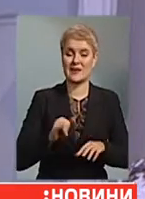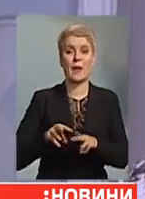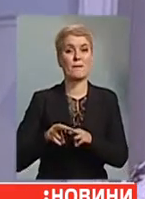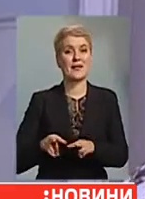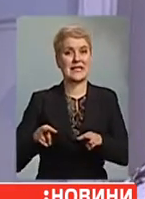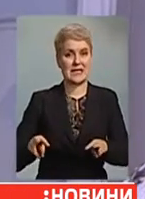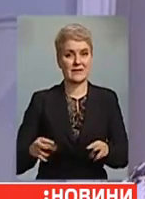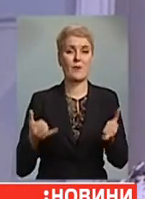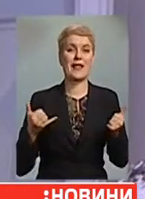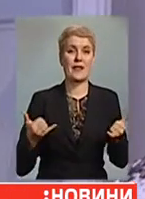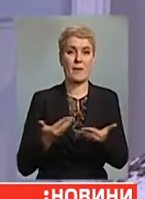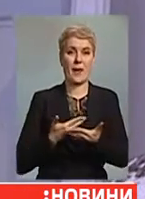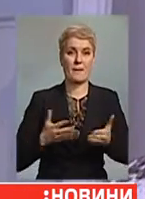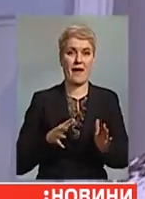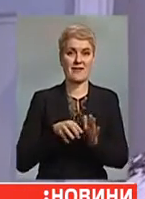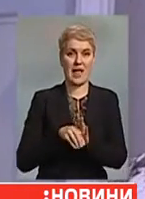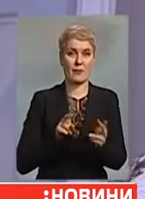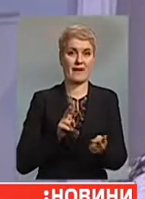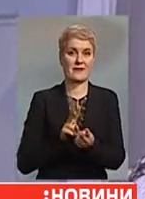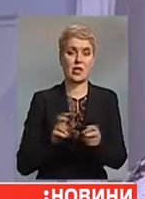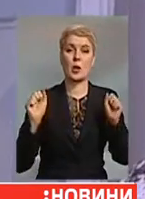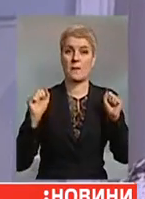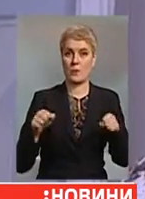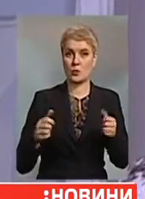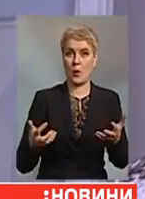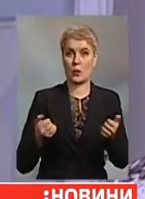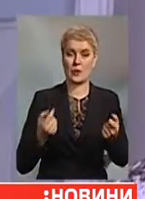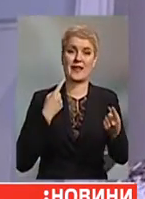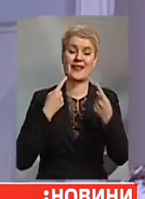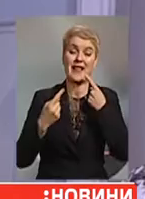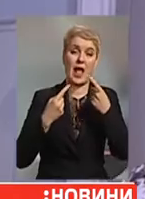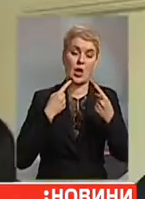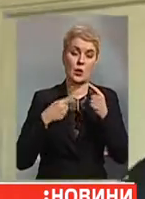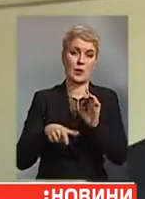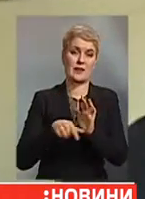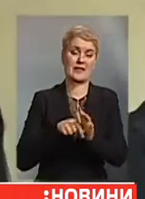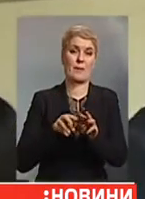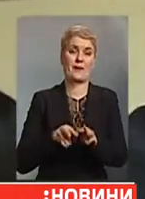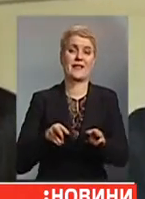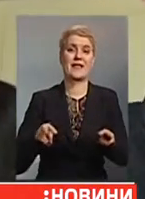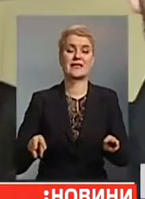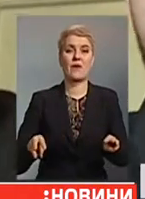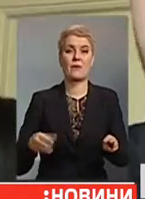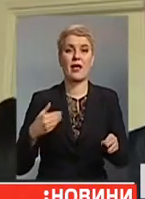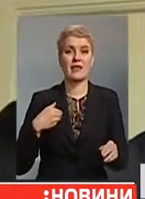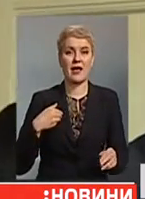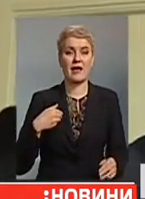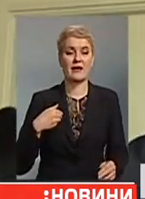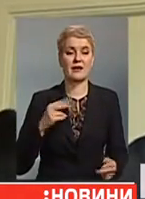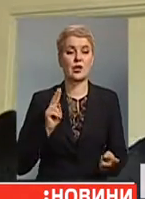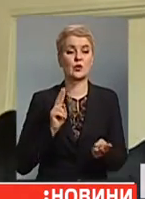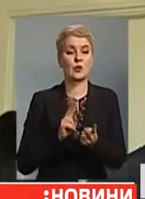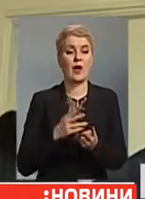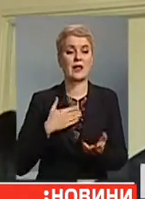міністерствами. Тепер ми в рамках зустрічі зможемо отримати діалог з міністерствами. Я зустикаюсь